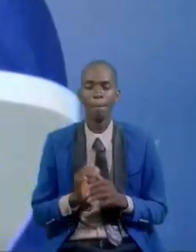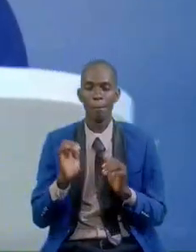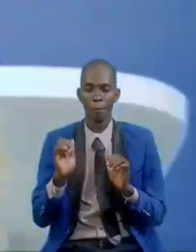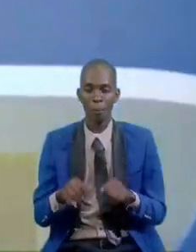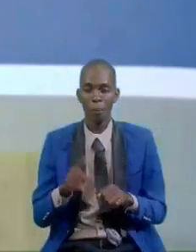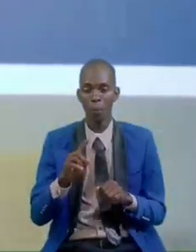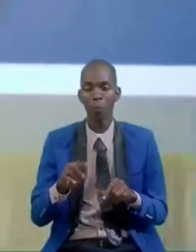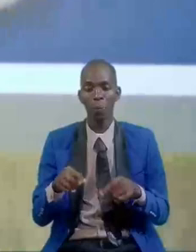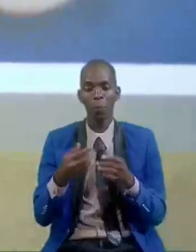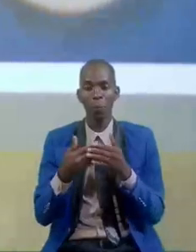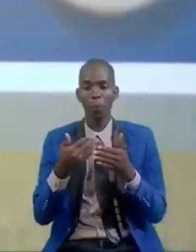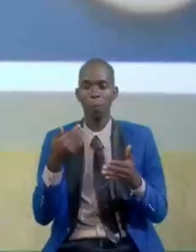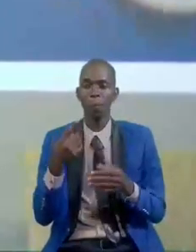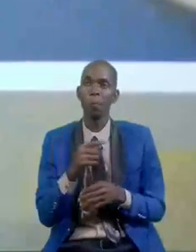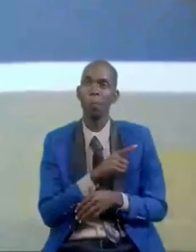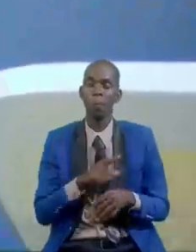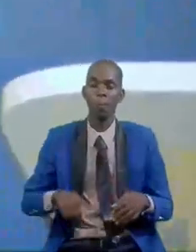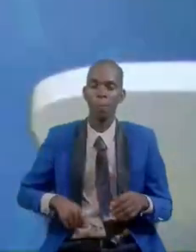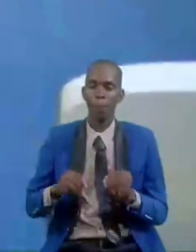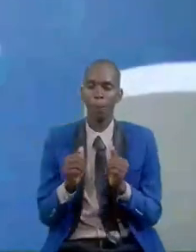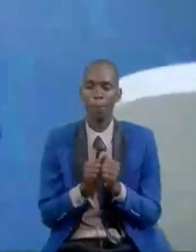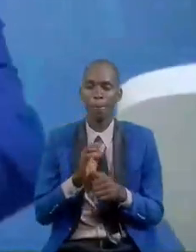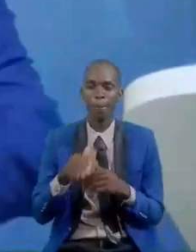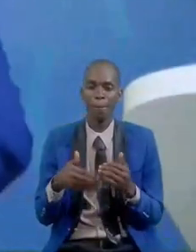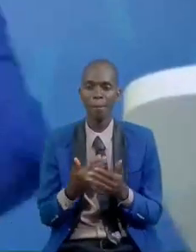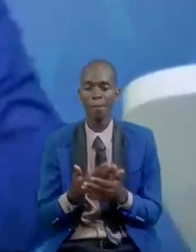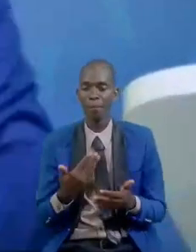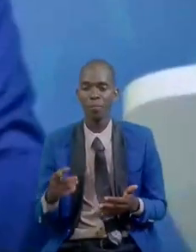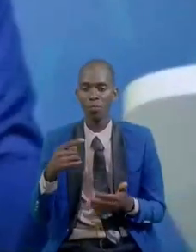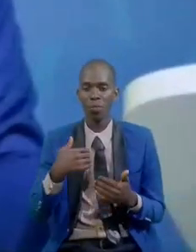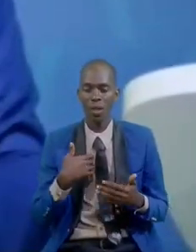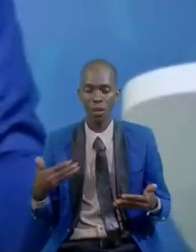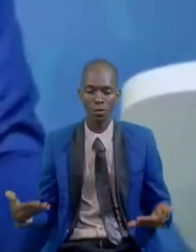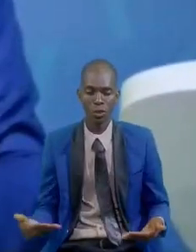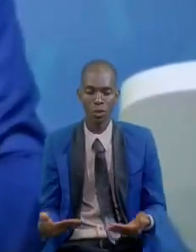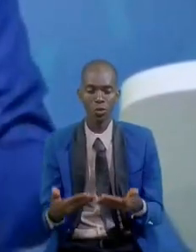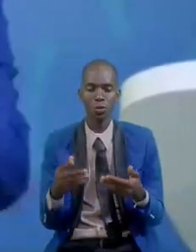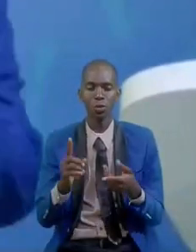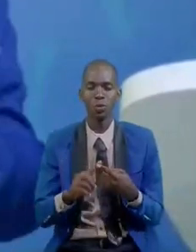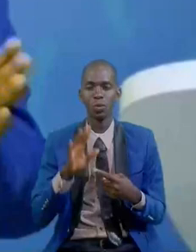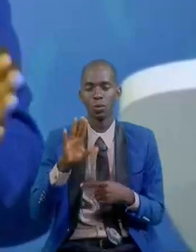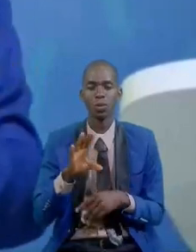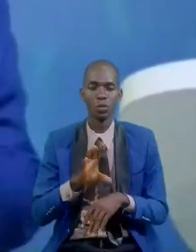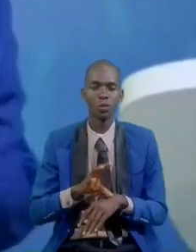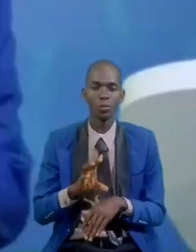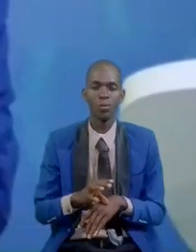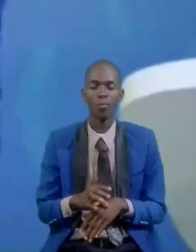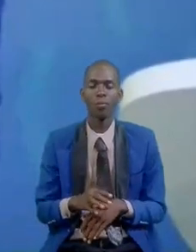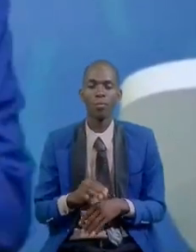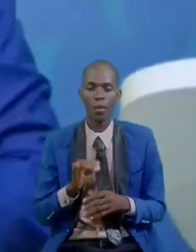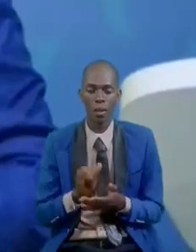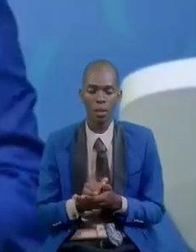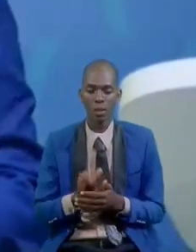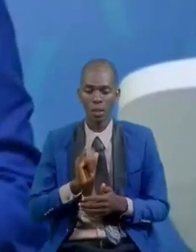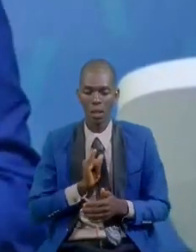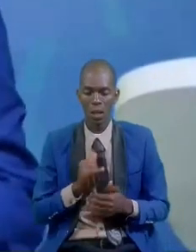Est-ce que tu peux aller devant Dieu avec tout ce que tu as introduit dans ton ministère et dire, j'ai